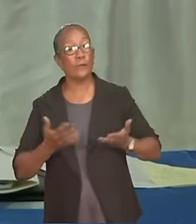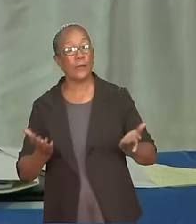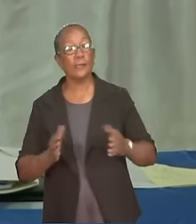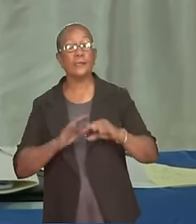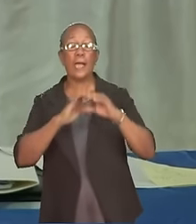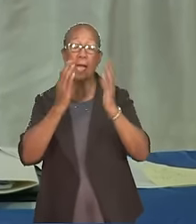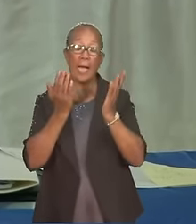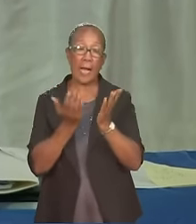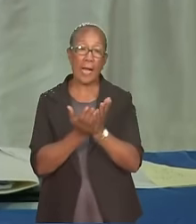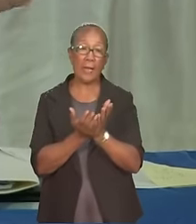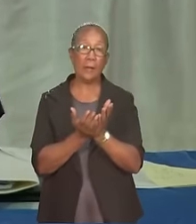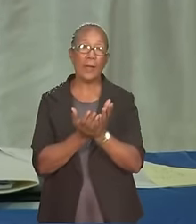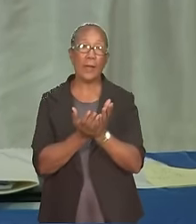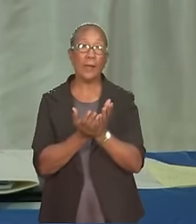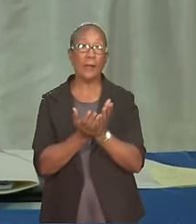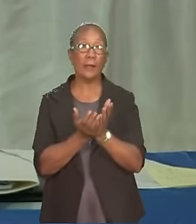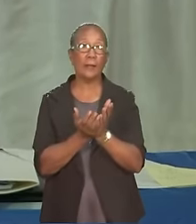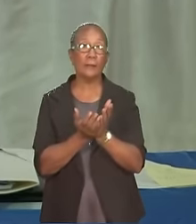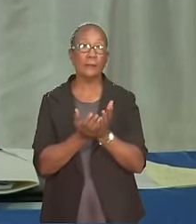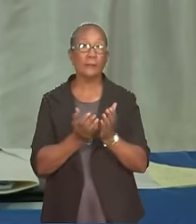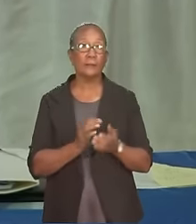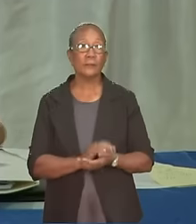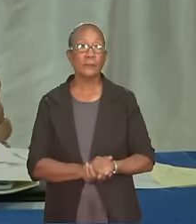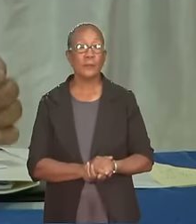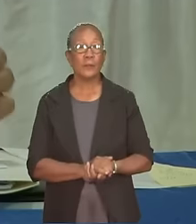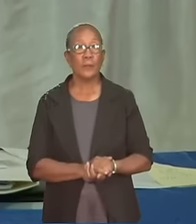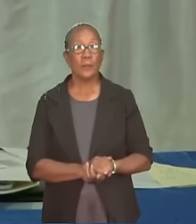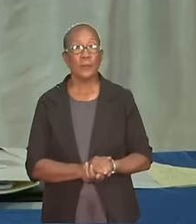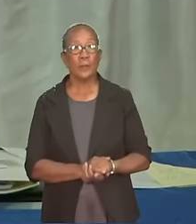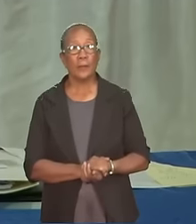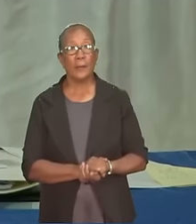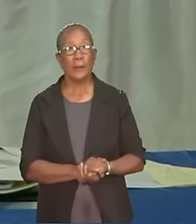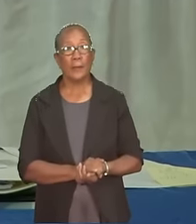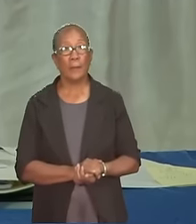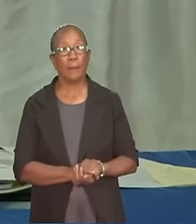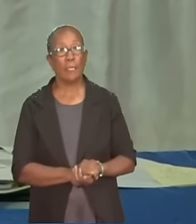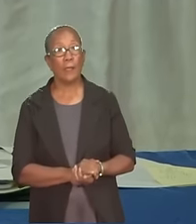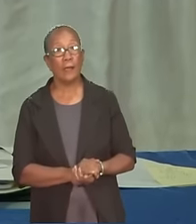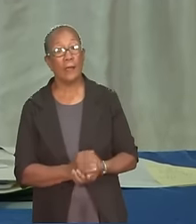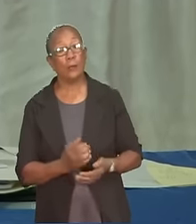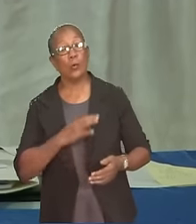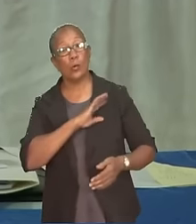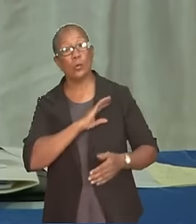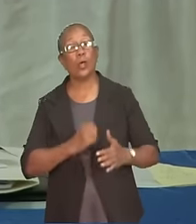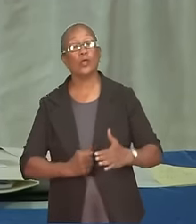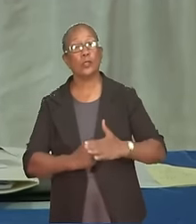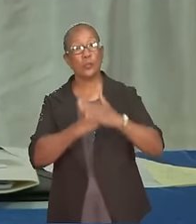Allemaal privé en uiteraard met ondersteuners betaald.